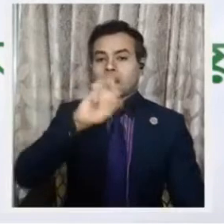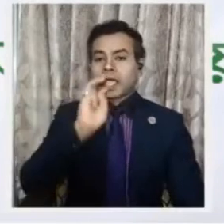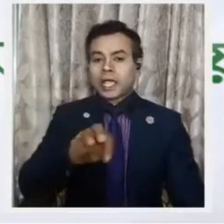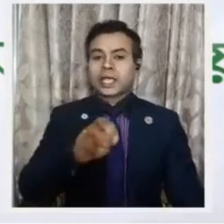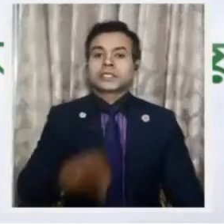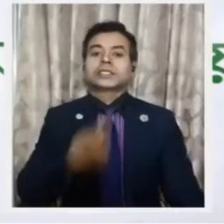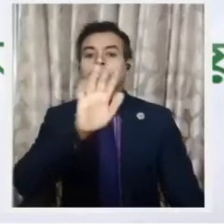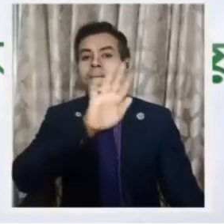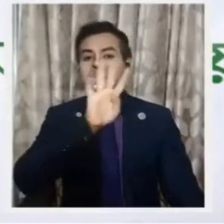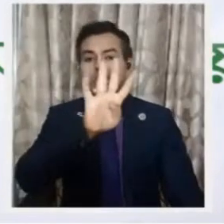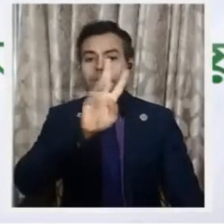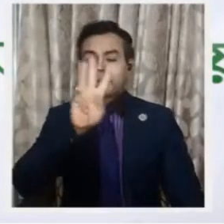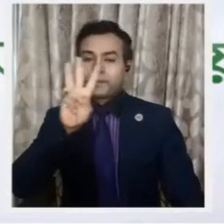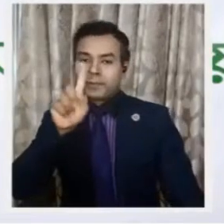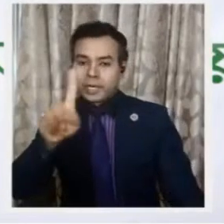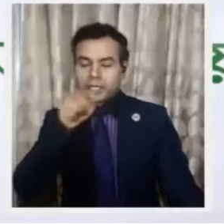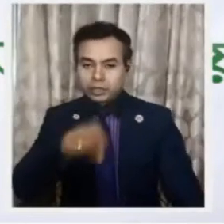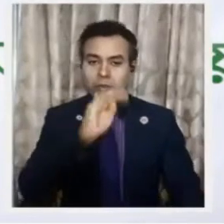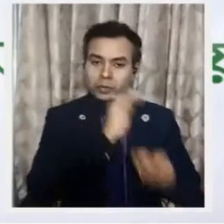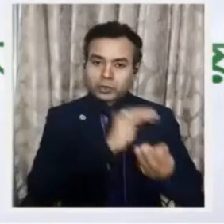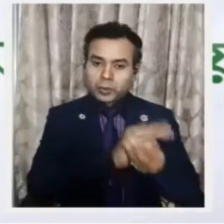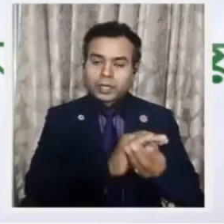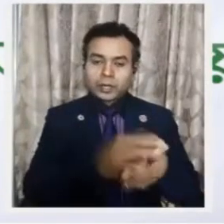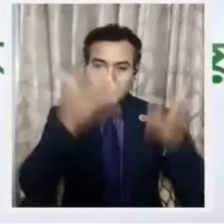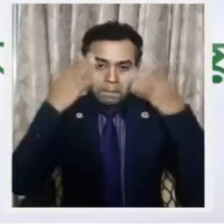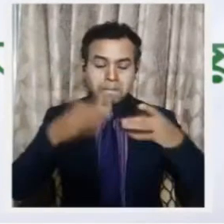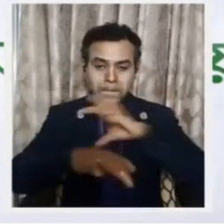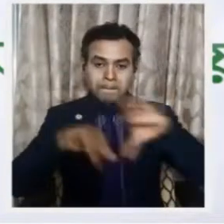22,83,575টি। এ পর্যন্ত সংগৃহীত হয়েছে